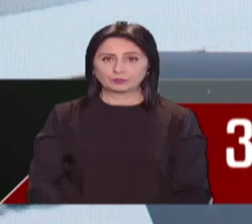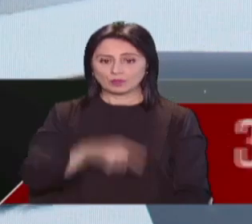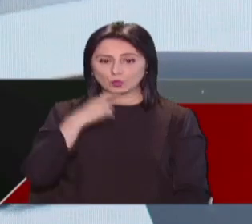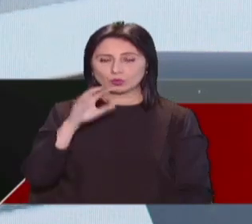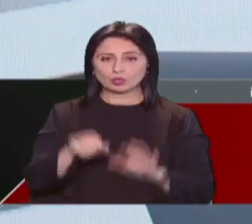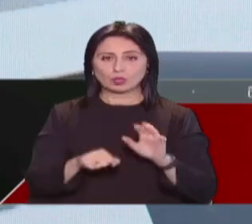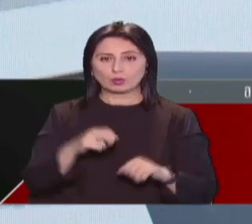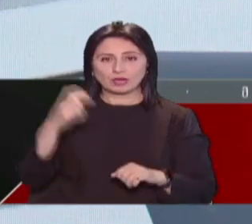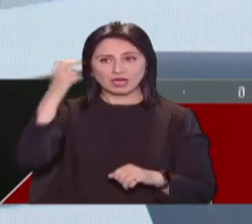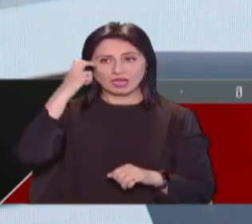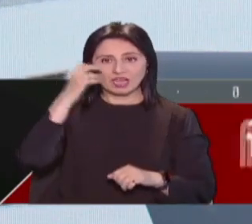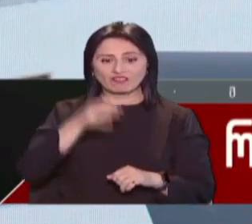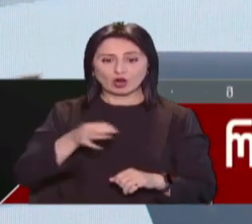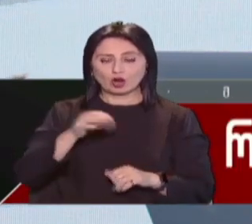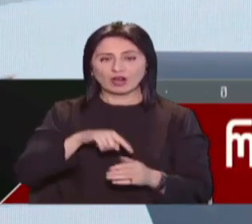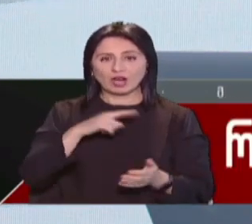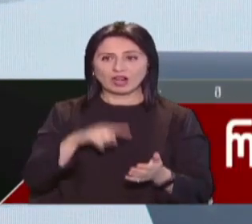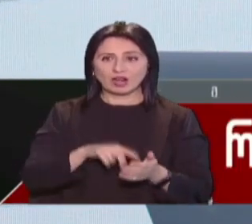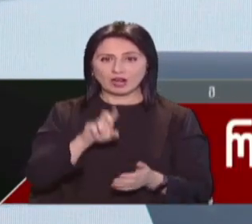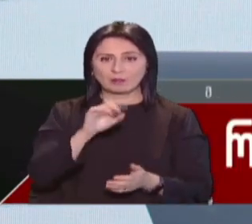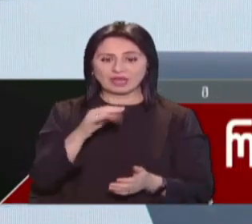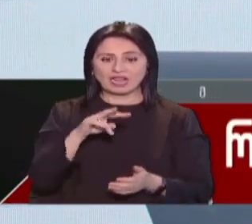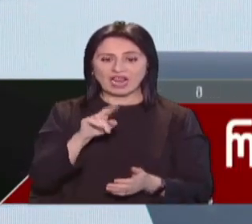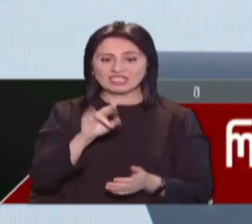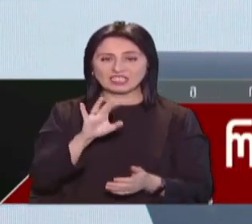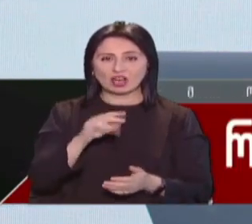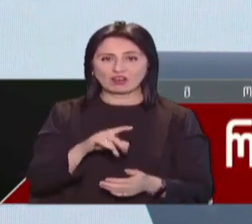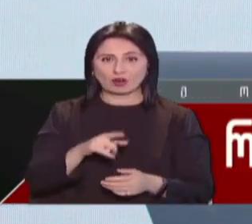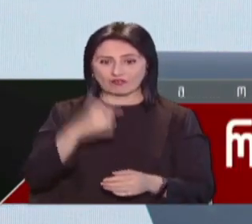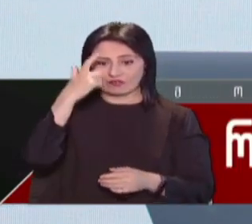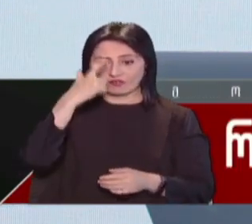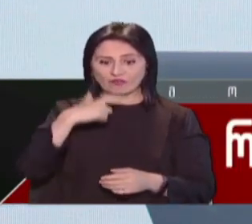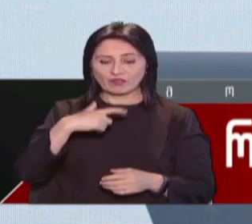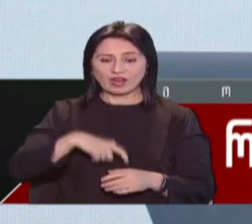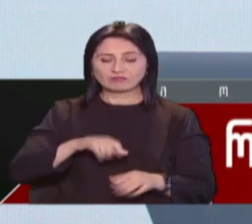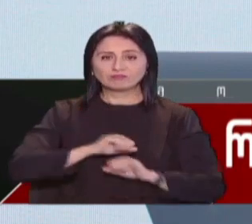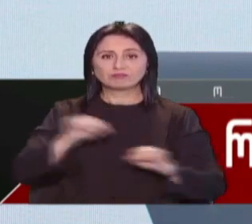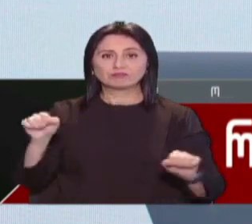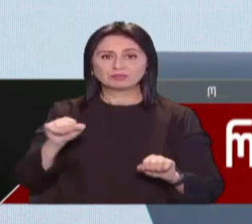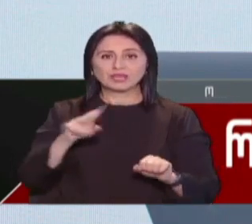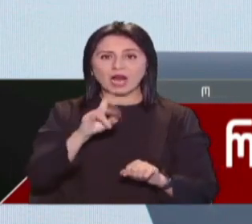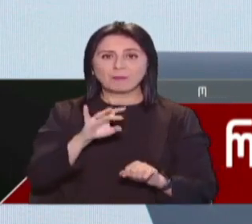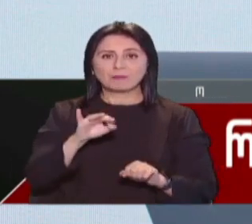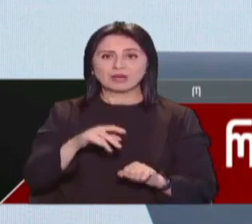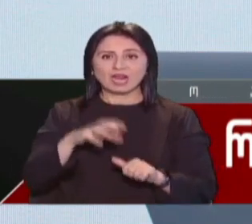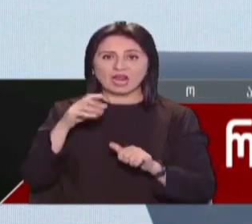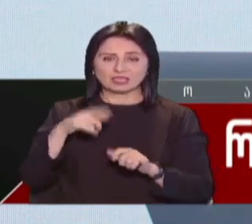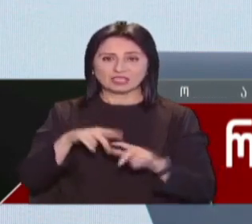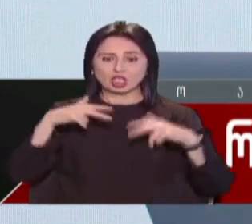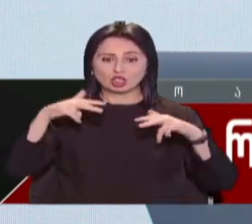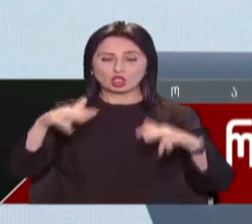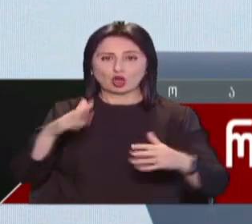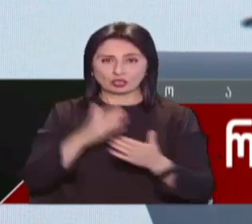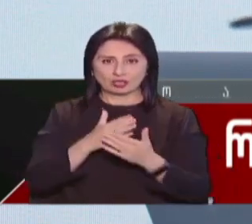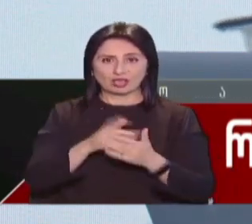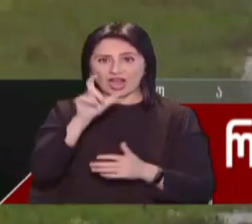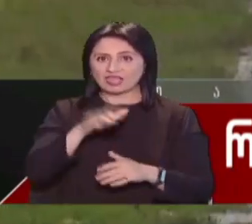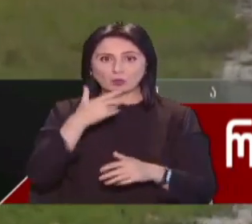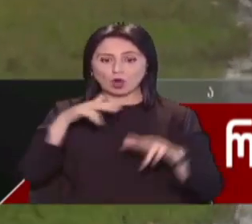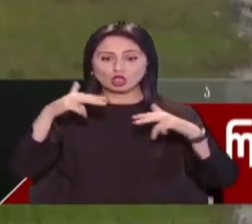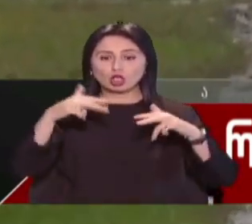Rusi okupantebi Kievis olkis khalak Bilatserkovs kamikadze dronebit daesxnen taws informatsias ukrainuli media Kievis salko